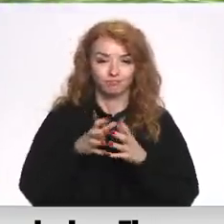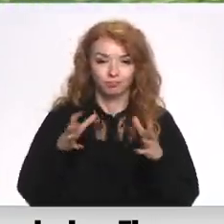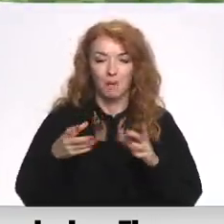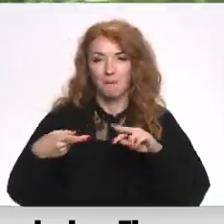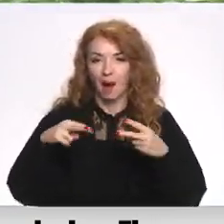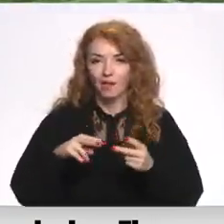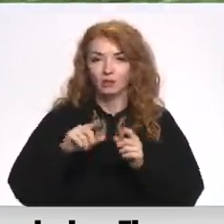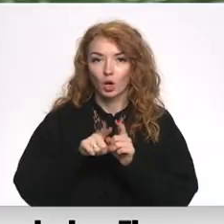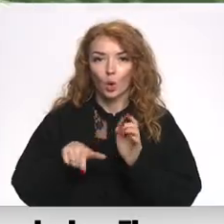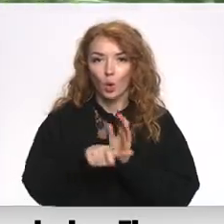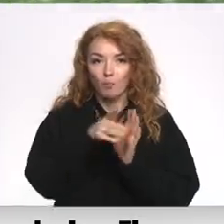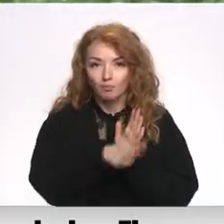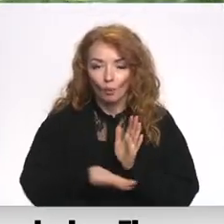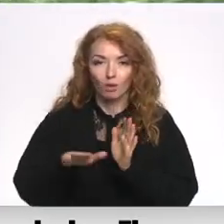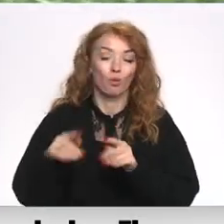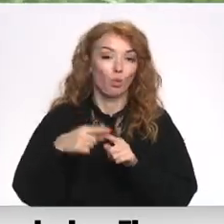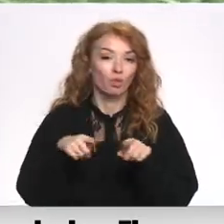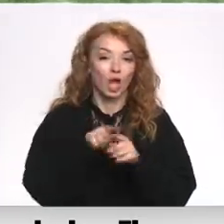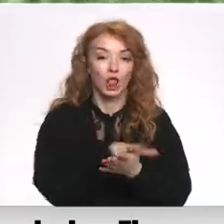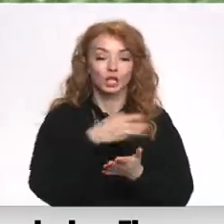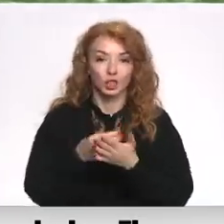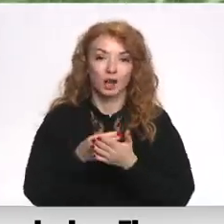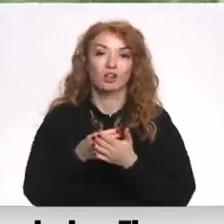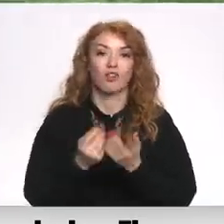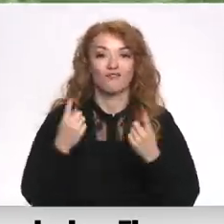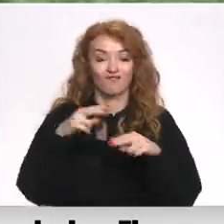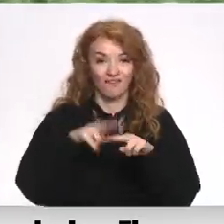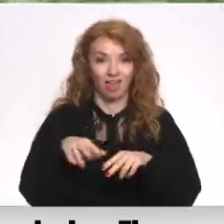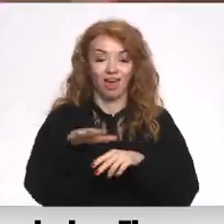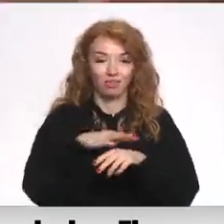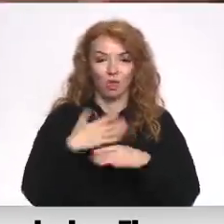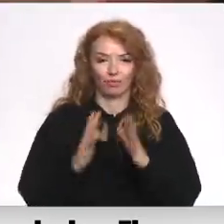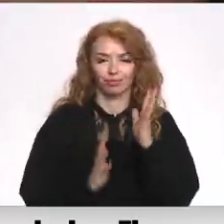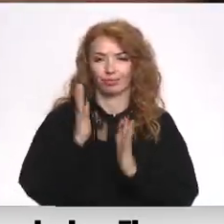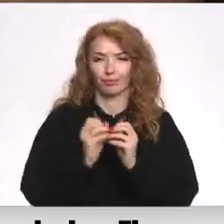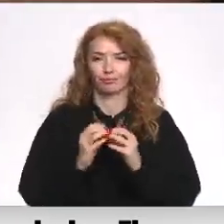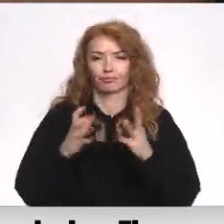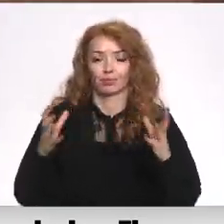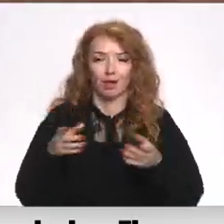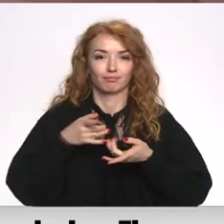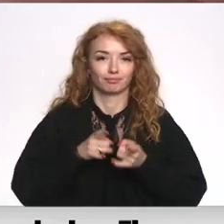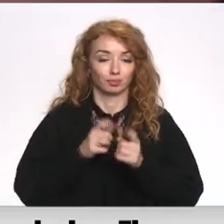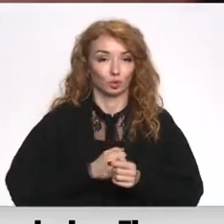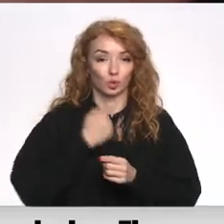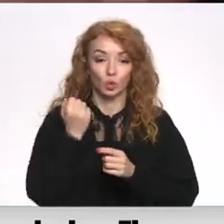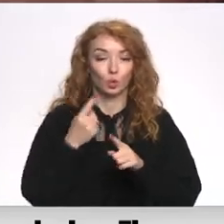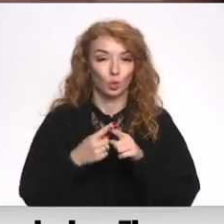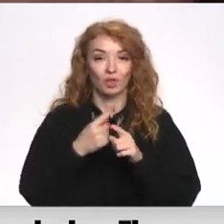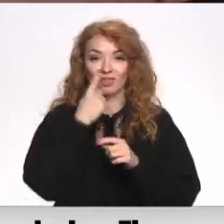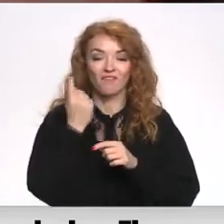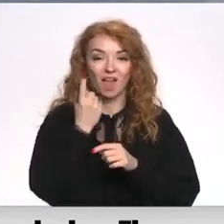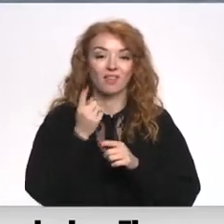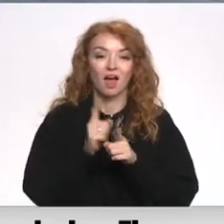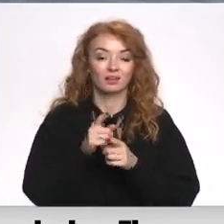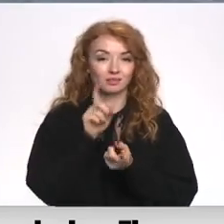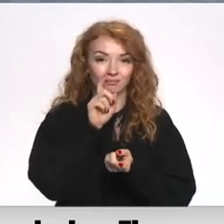gultne, ka arī siltās vasarās līdšanējās nārstošanas vietas aizauga. Piemēram, pagājušajā gadā Ventā pie Kuldīgas zinātnieki neatrada nevienu